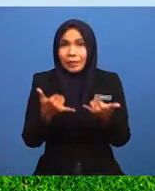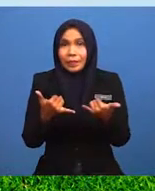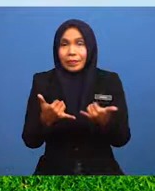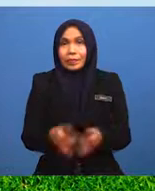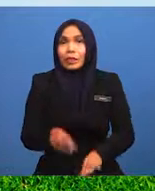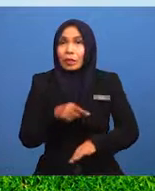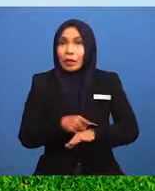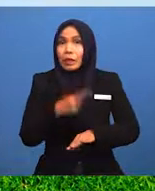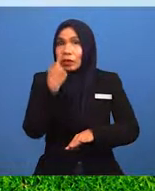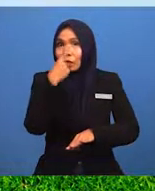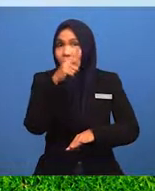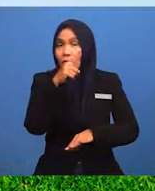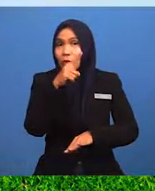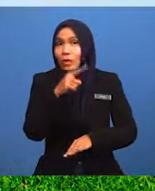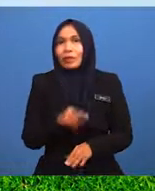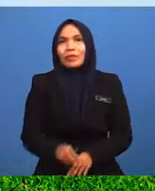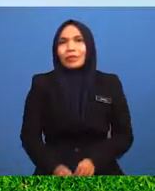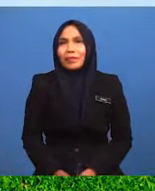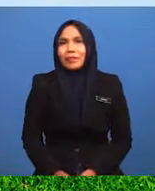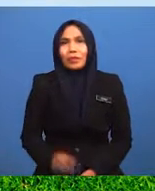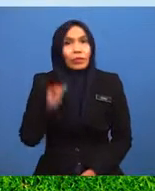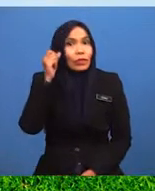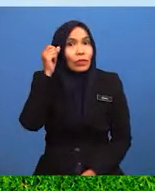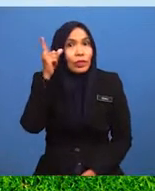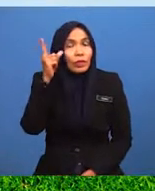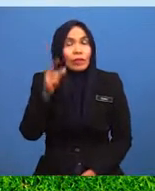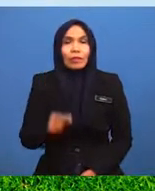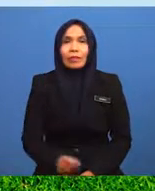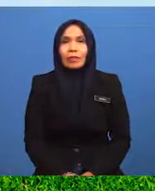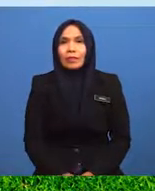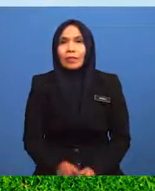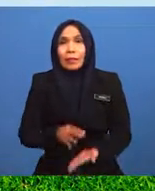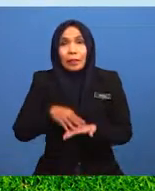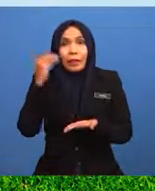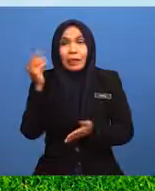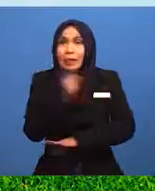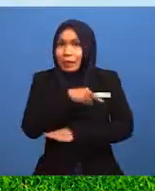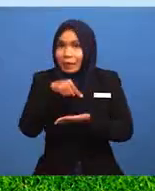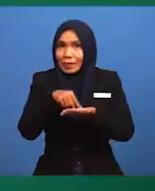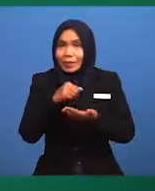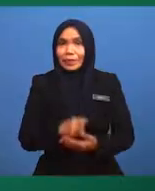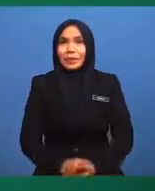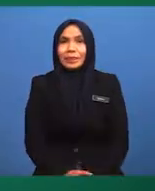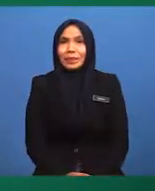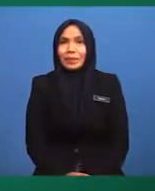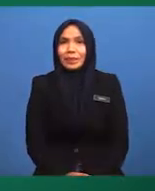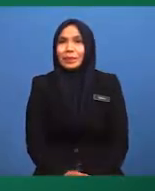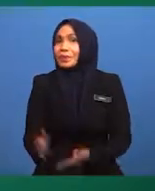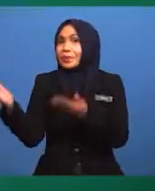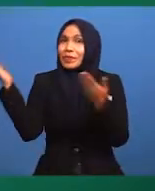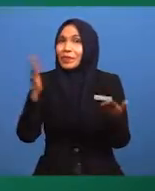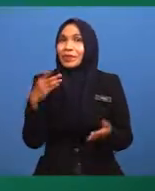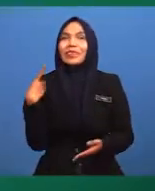sekarang masa untuk menguji kefahaman tentang pembelajaran hari ini. Jom